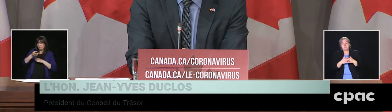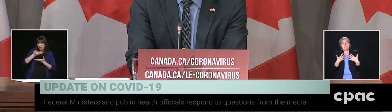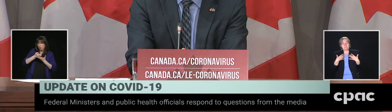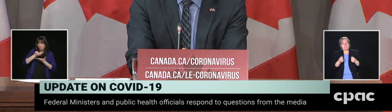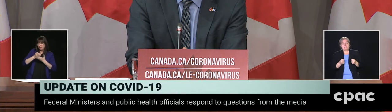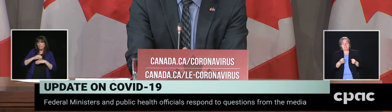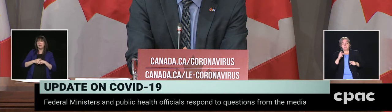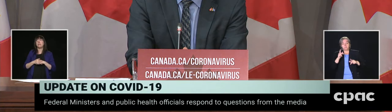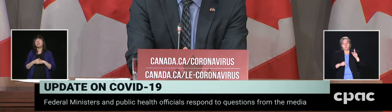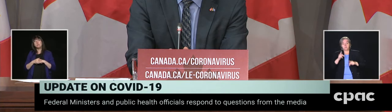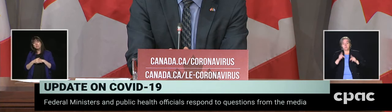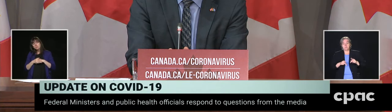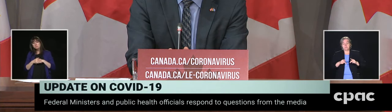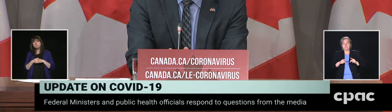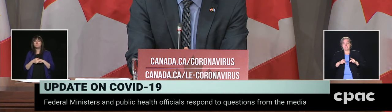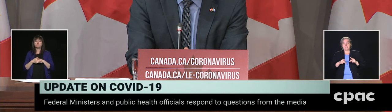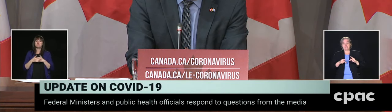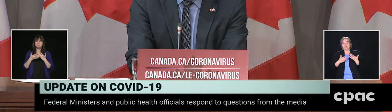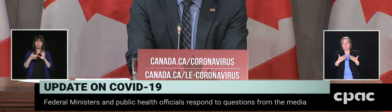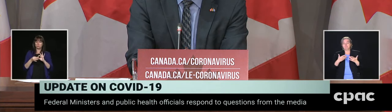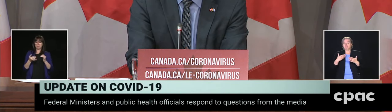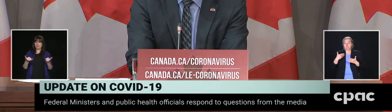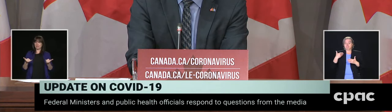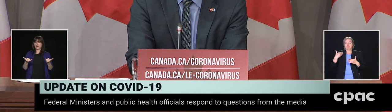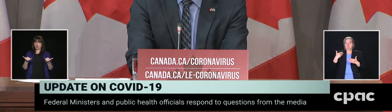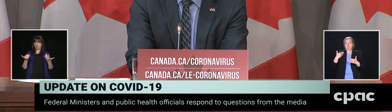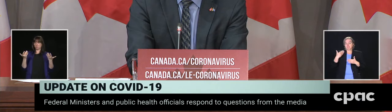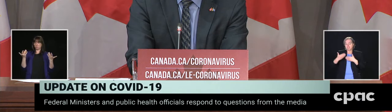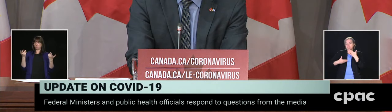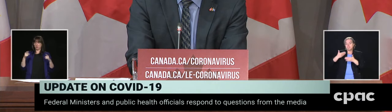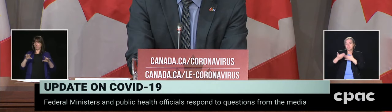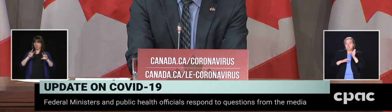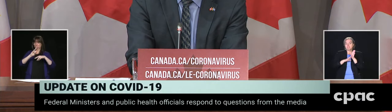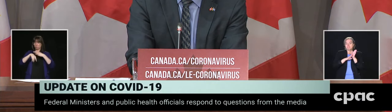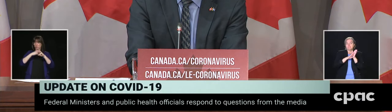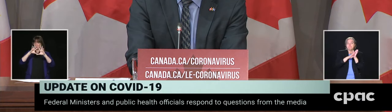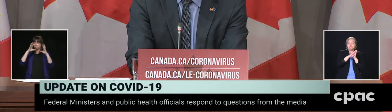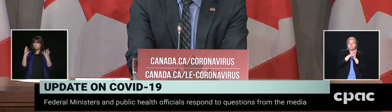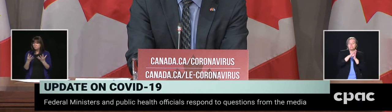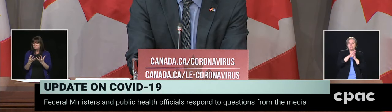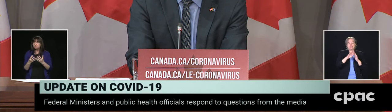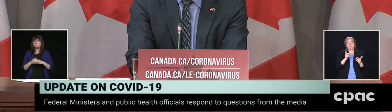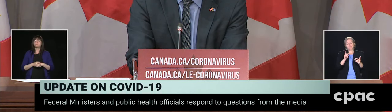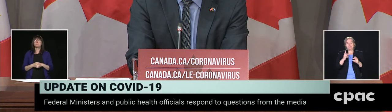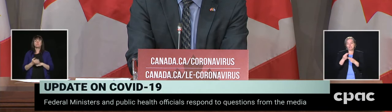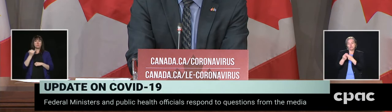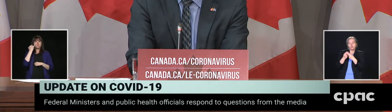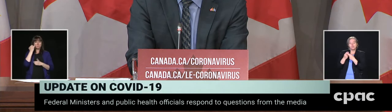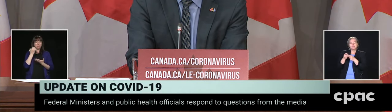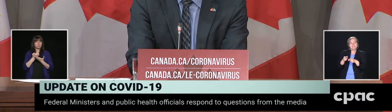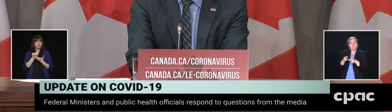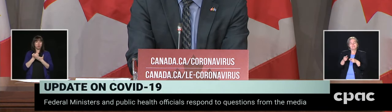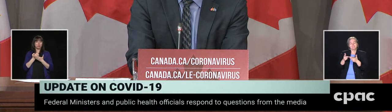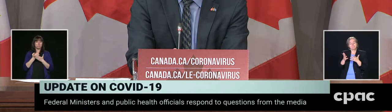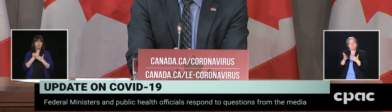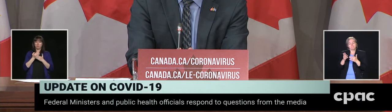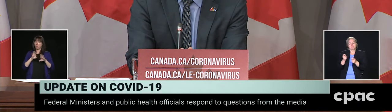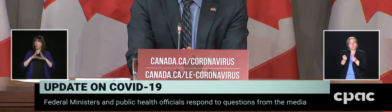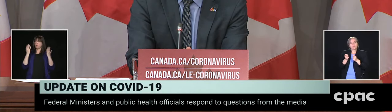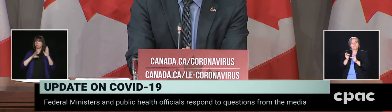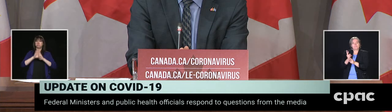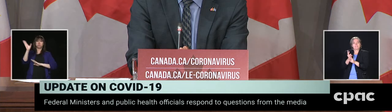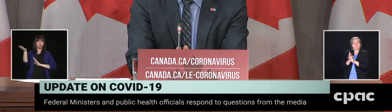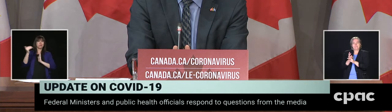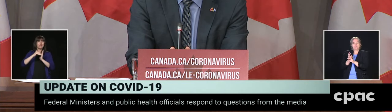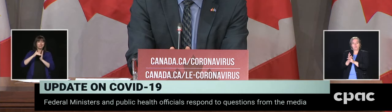relancer l'économie, il faut être absolument très prudent. Ce sont des sacrifices qu'on a connus au cours des dernières semaines. Ce sont à la fois